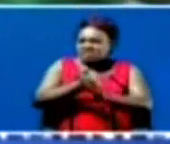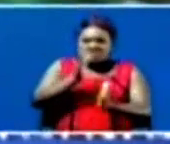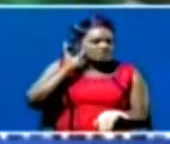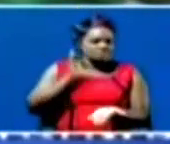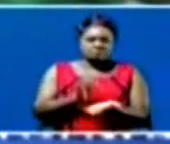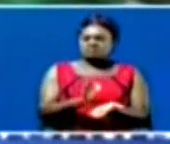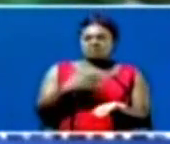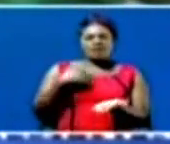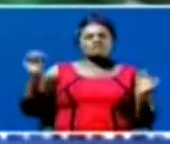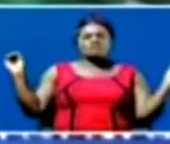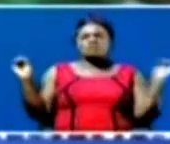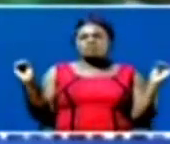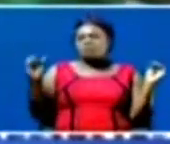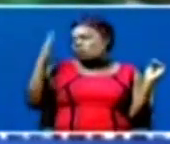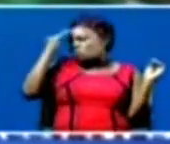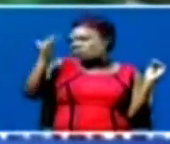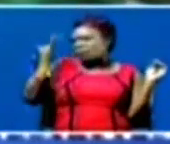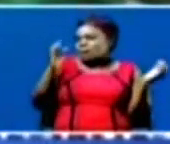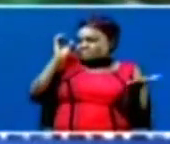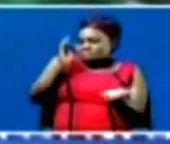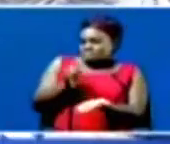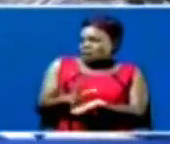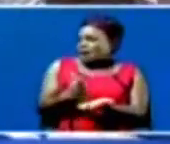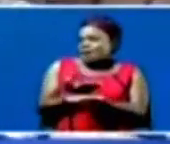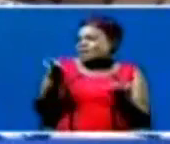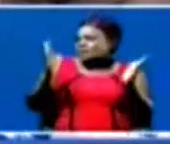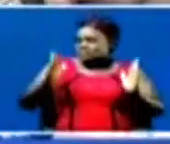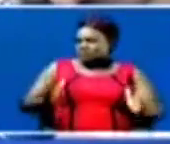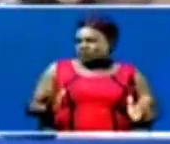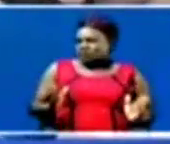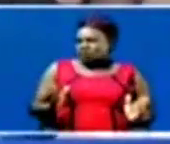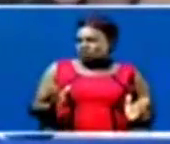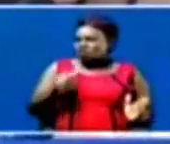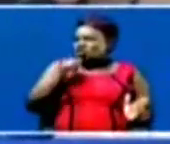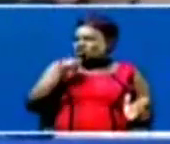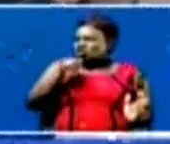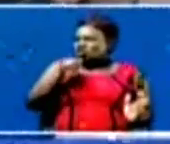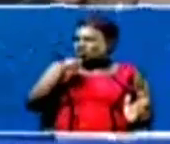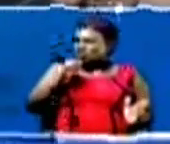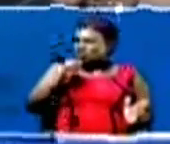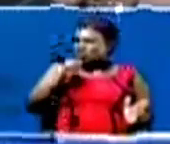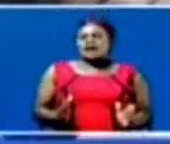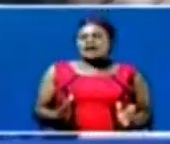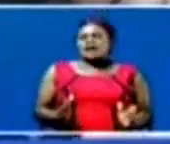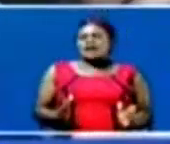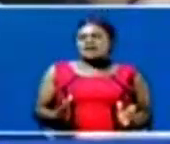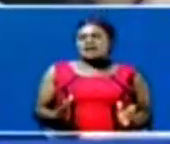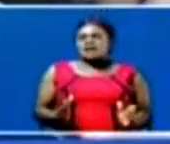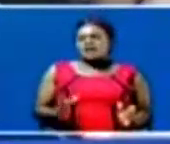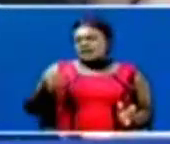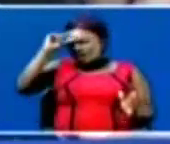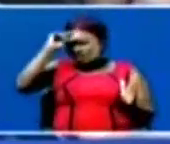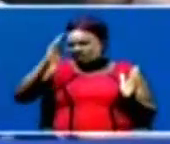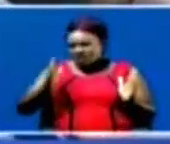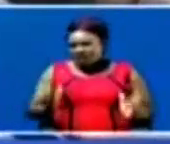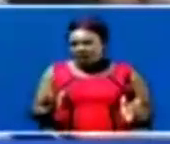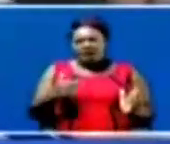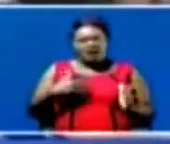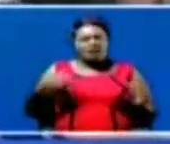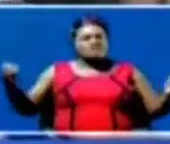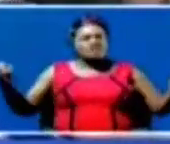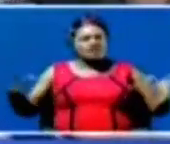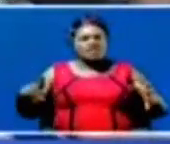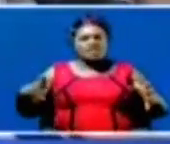impeachment. Yes, because if you are supposed to impeach anybody, not even the speaker, even if it's a CC, a governor, there's a very